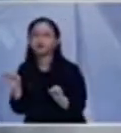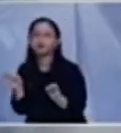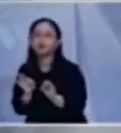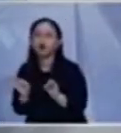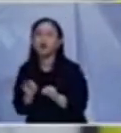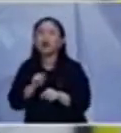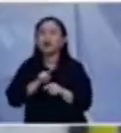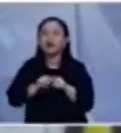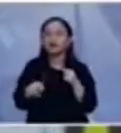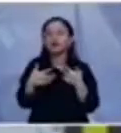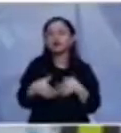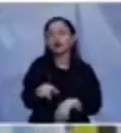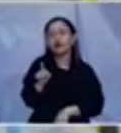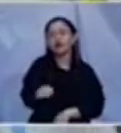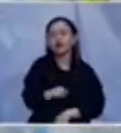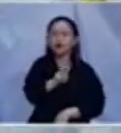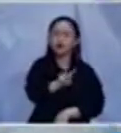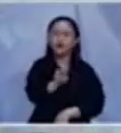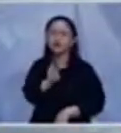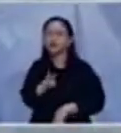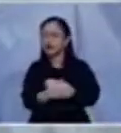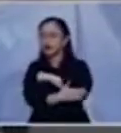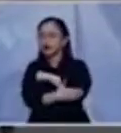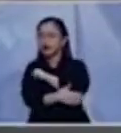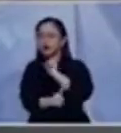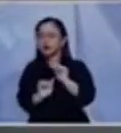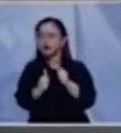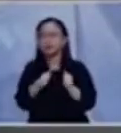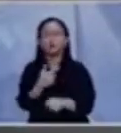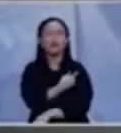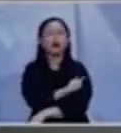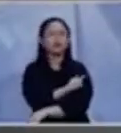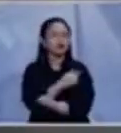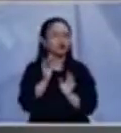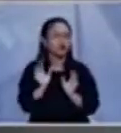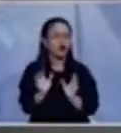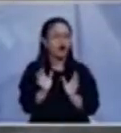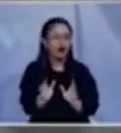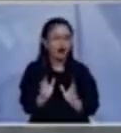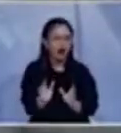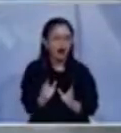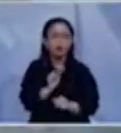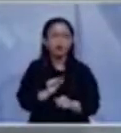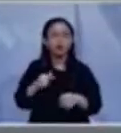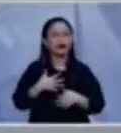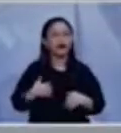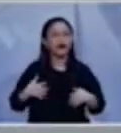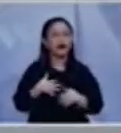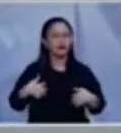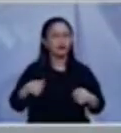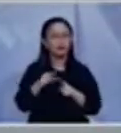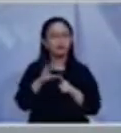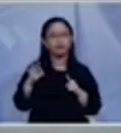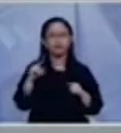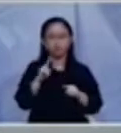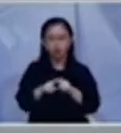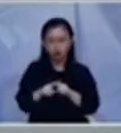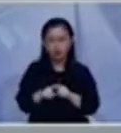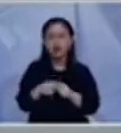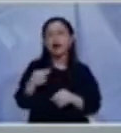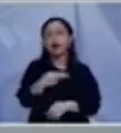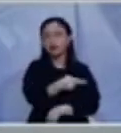yang sudah melakukan vaksinasi. Dan kita juga sedang memproses